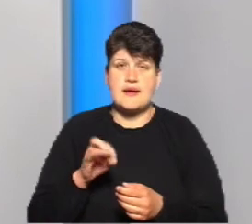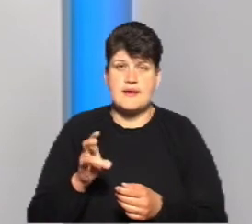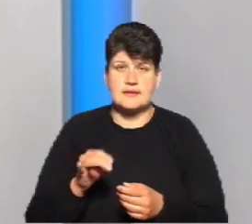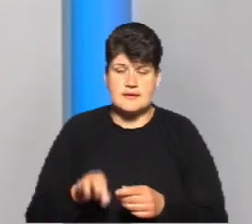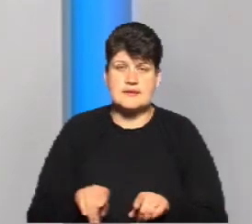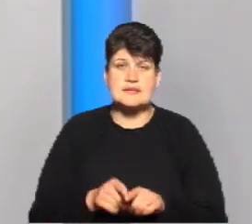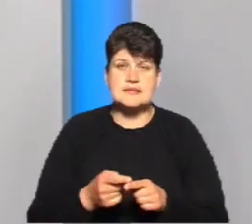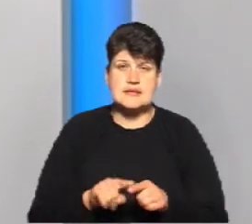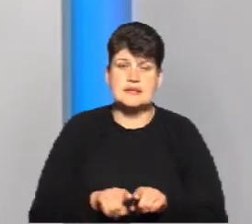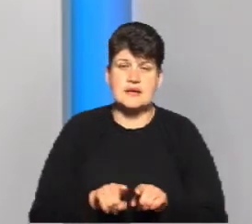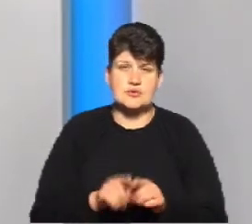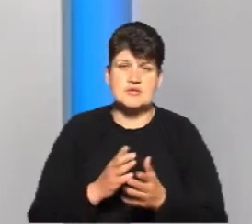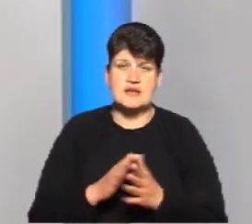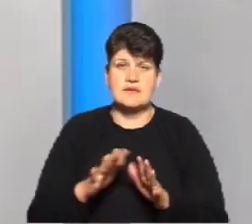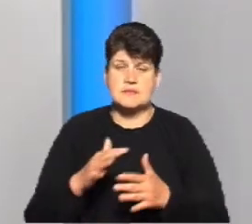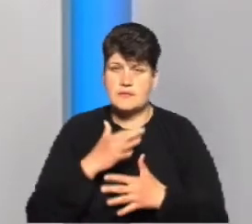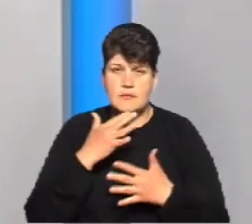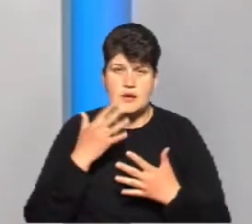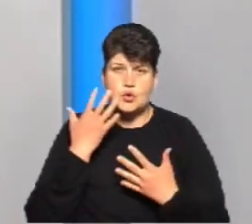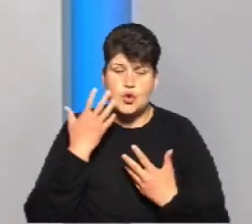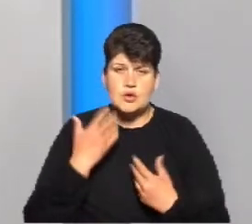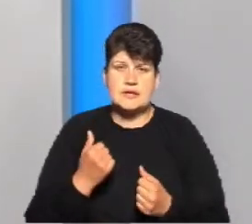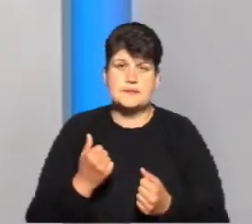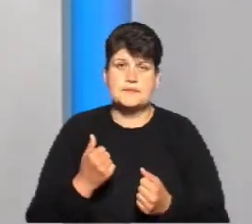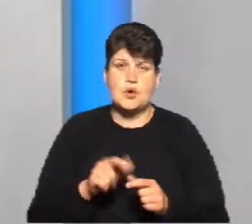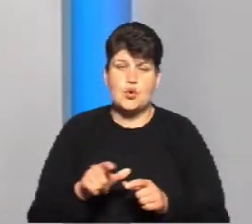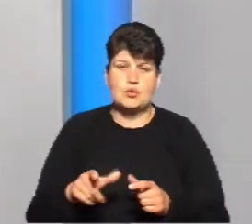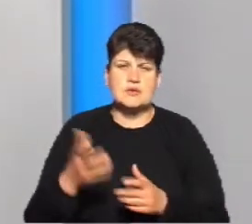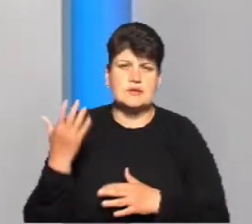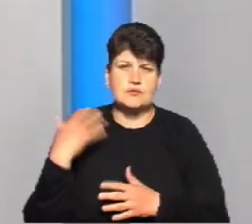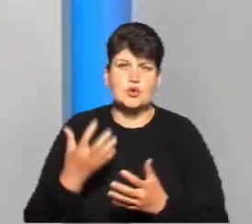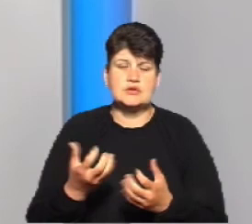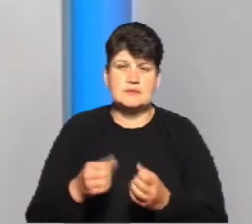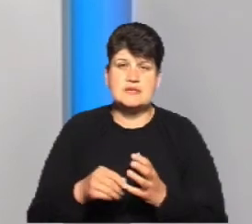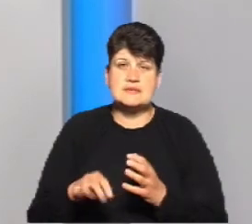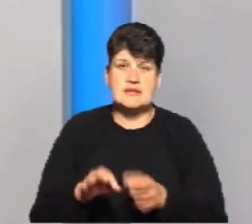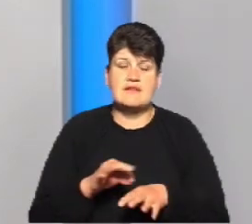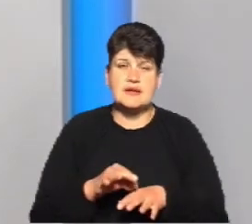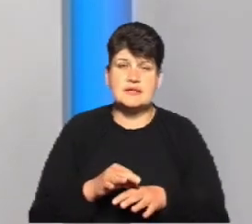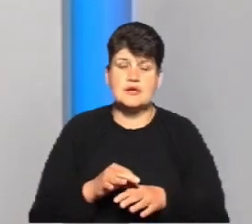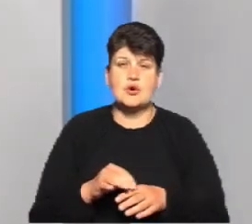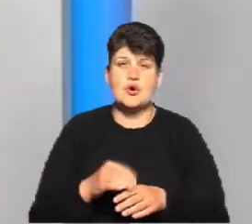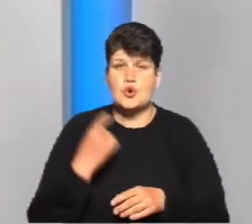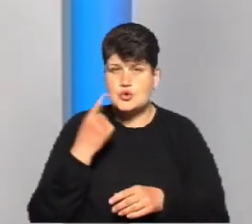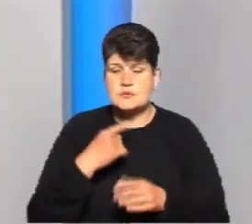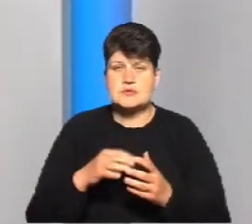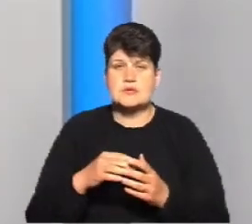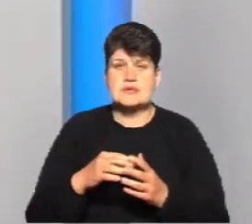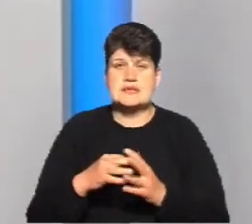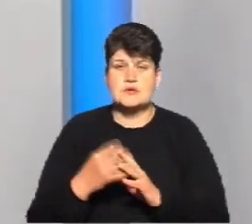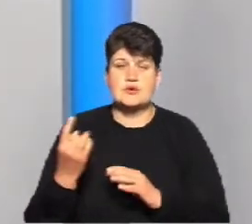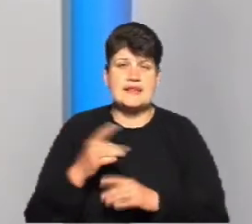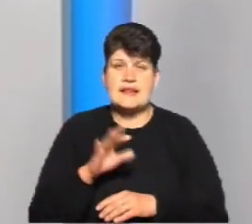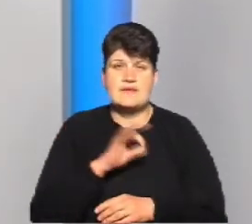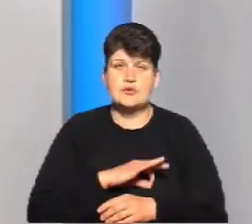таких випадків є. Коли люди в свій час отримали земельдянки для ведення особисто селянського господарства і не використовують їх, чекають,